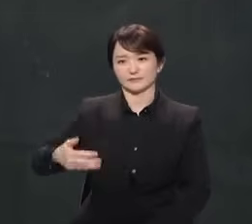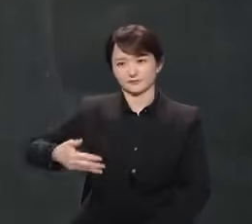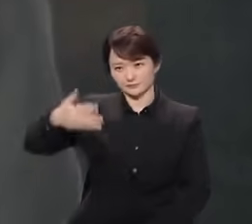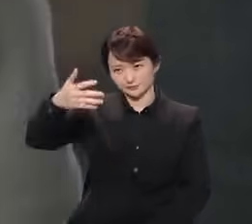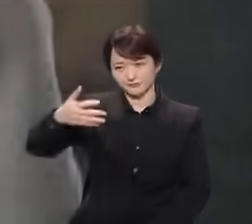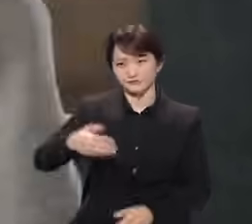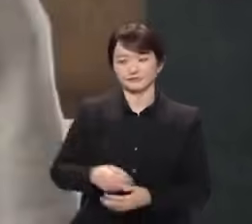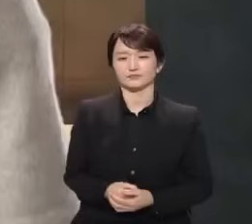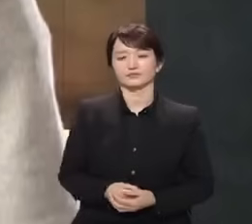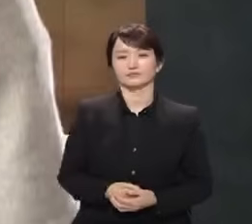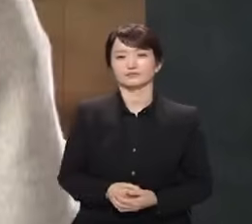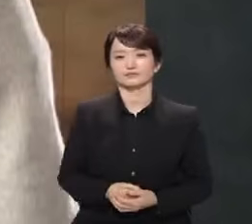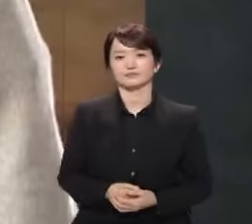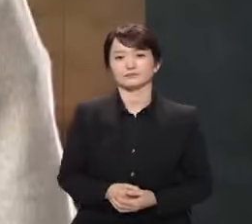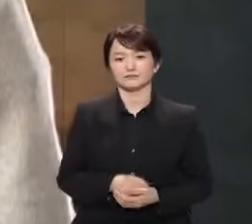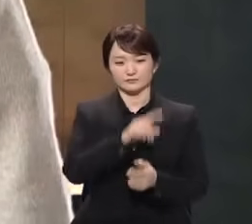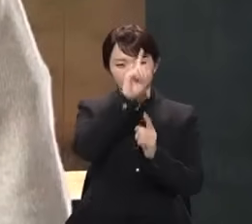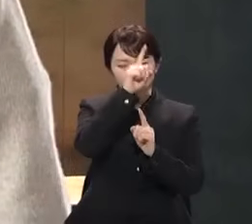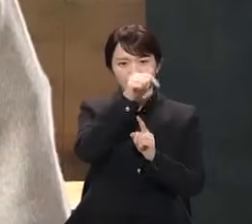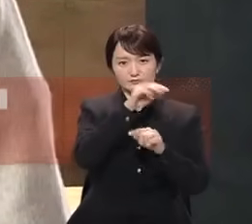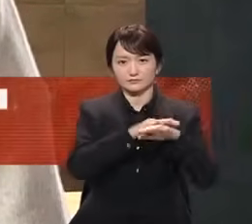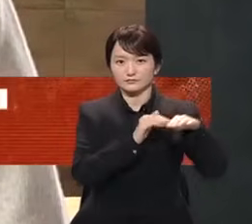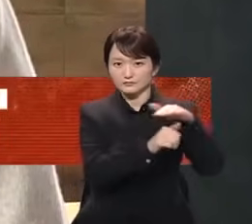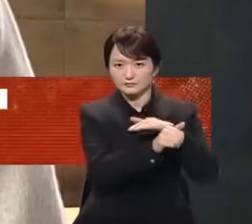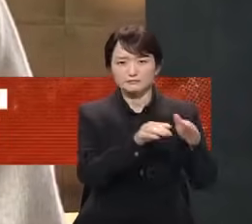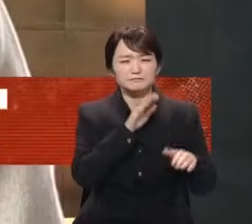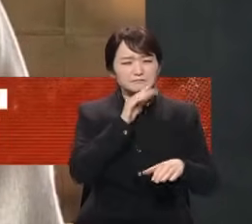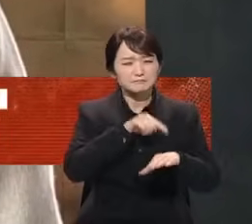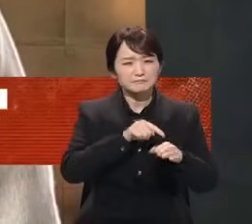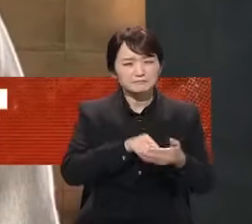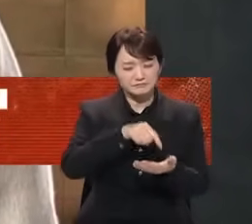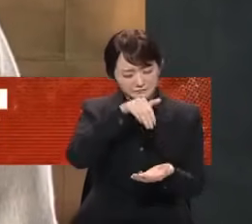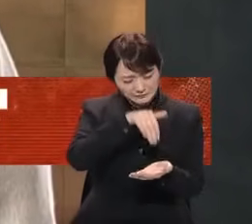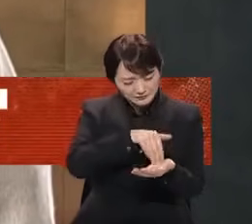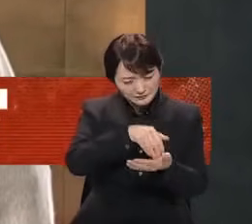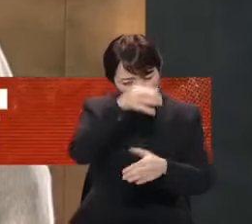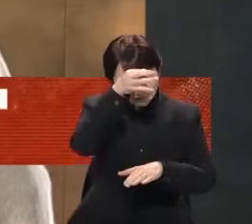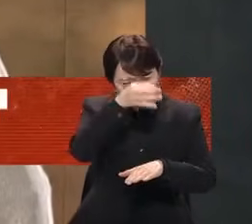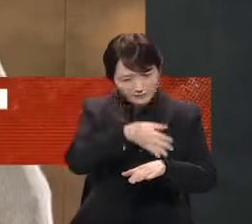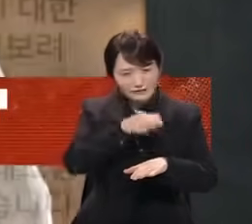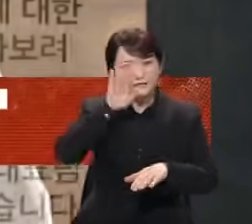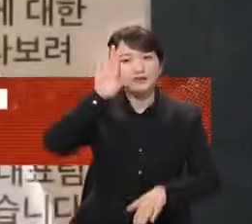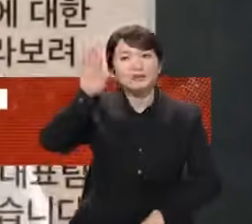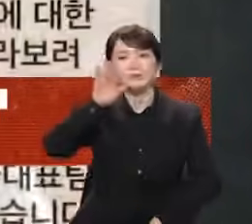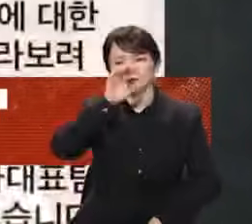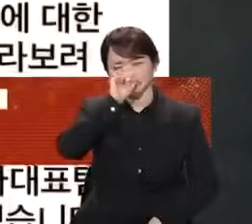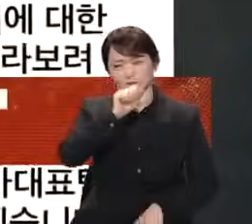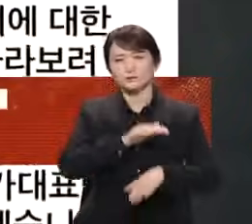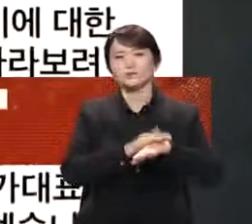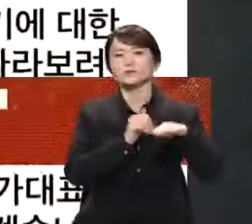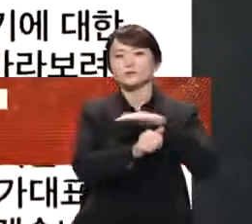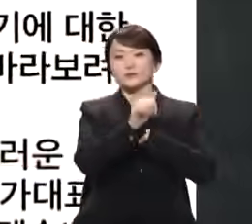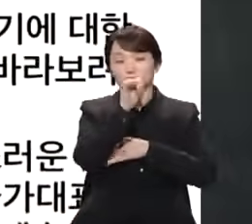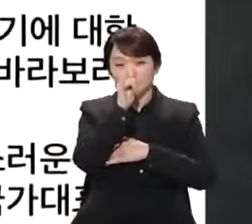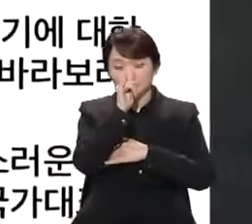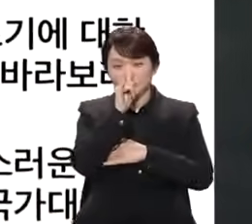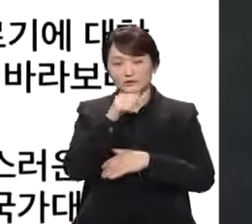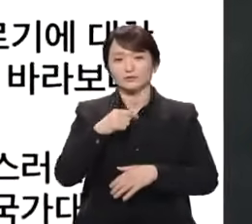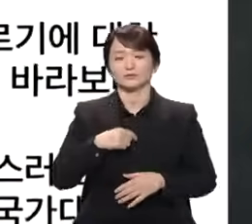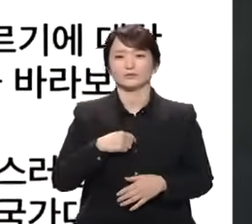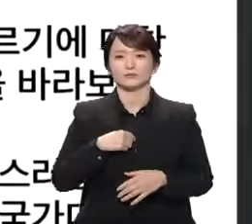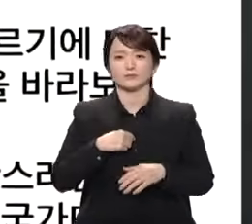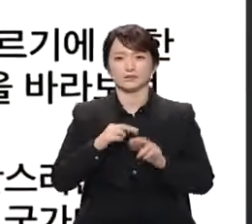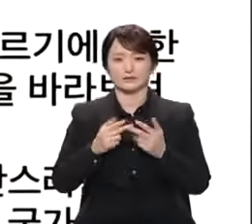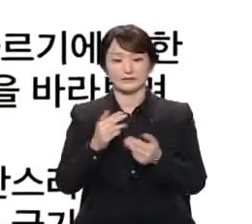찍은 사진을 올리면서요. 이강인 선수 진심으로 반성하고 사과했다. 그리고 앞으로 좋은 선수가 될 수 있도록 본인이 또